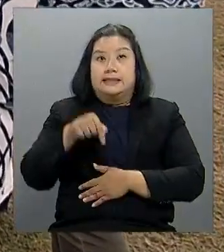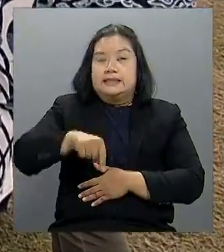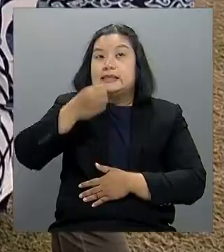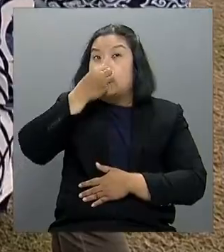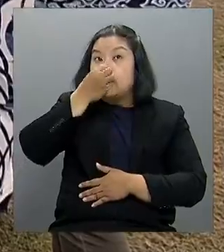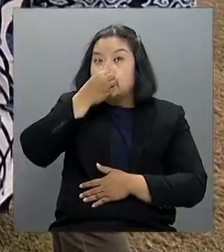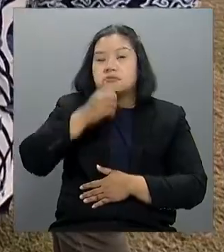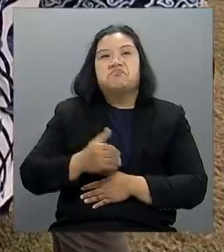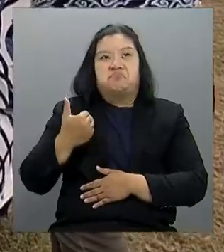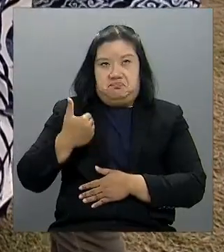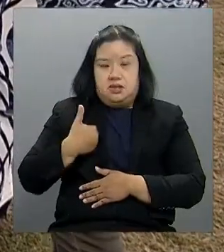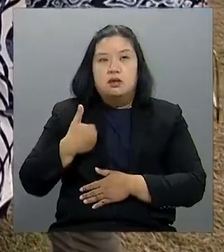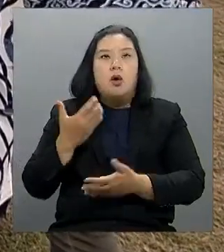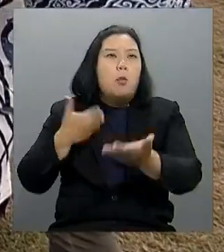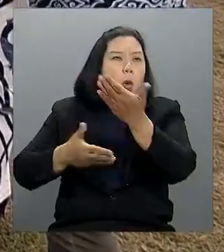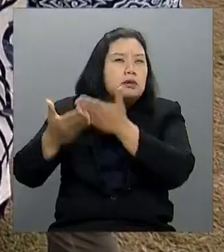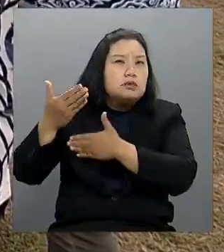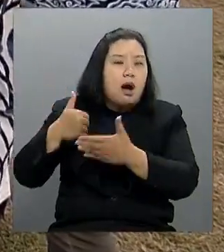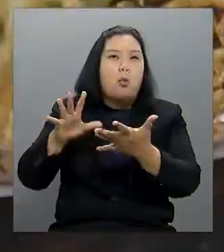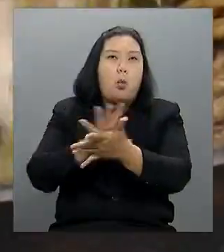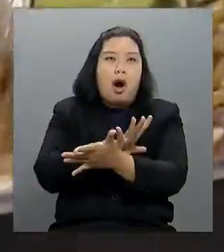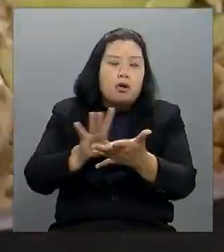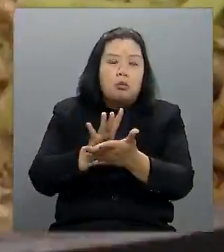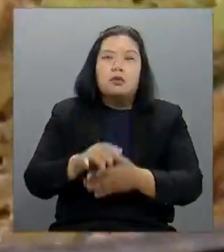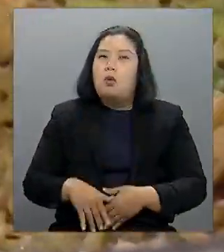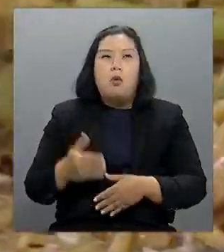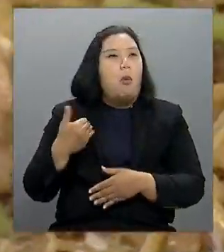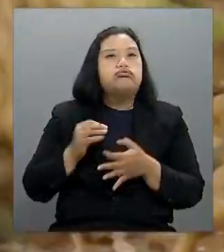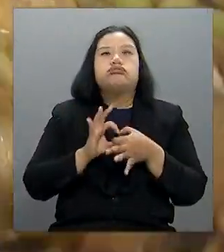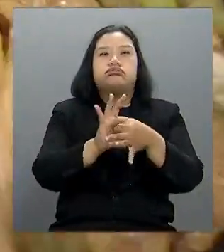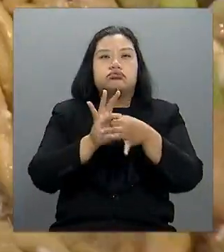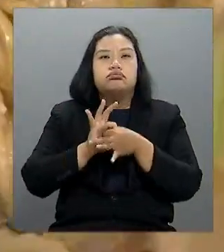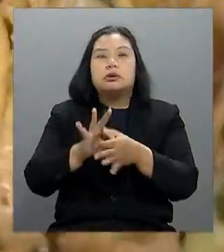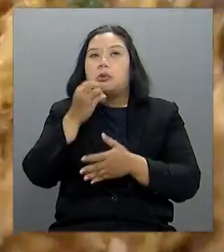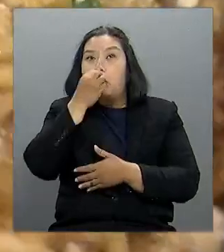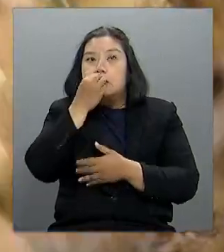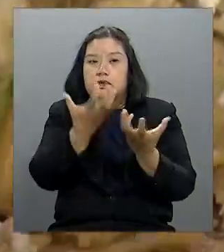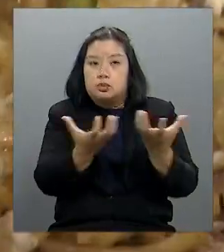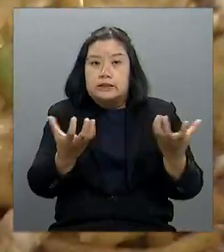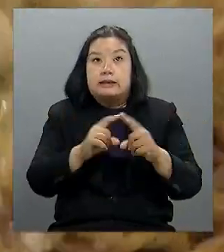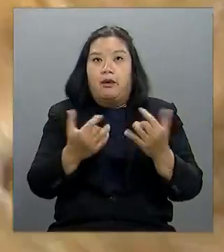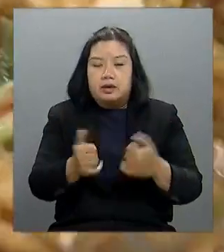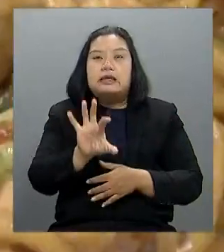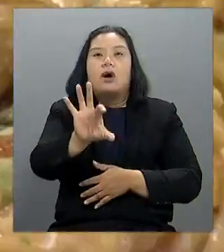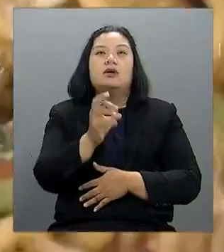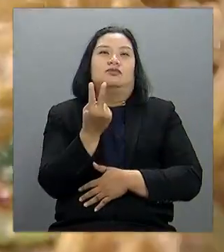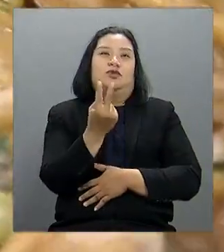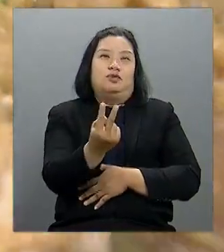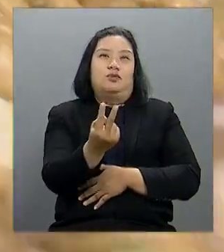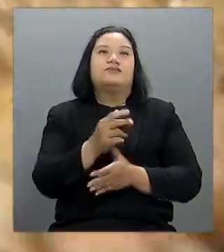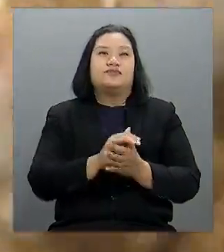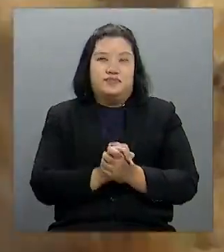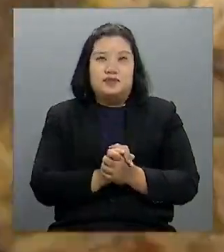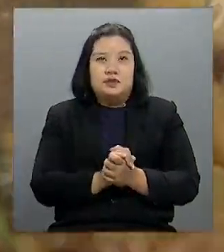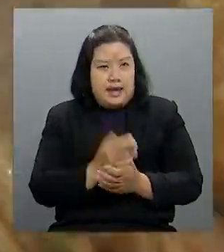วมีประวัติศาสตร ์ มีเป็นร้อยชนิดเลยค่ะเราเพิ่งเอามาเพียงแค่2แค่นั้นเองยังมีขนมอะไรเยอะแยะ โอ้ยังมีฮกเกี้ยนนี่คือกินเข